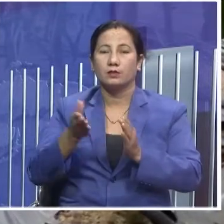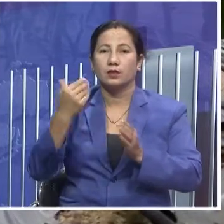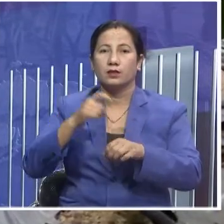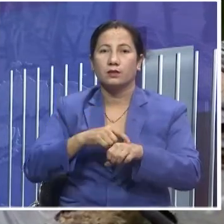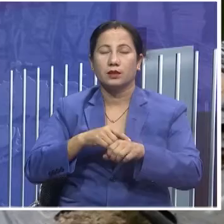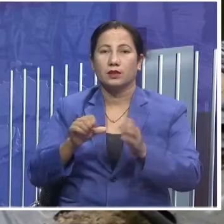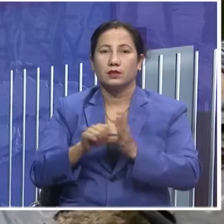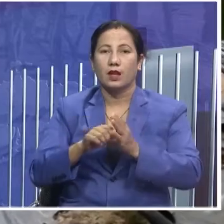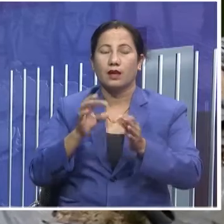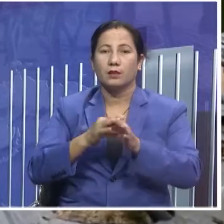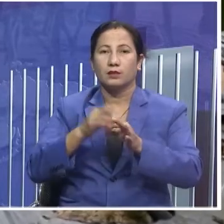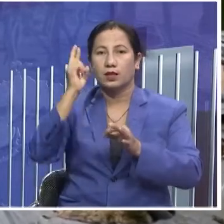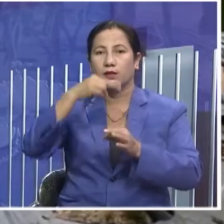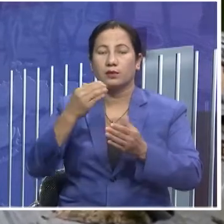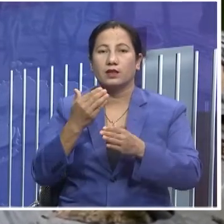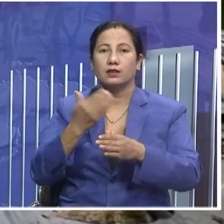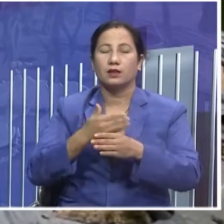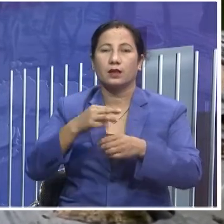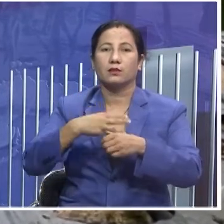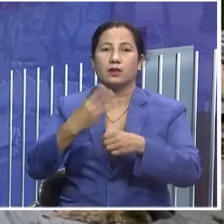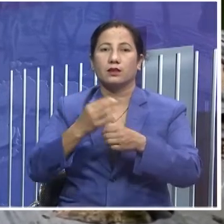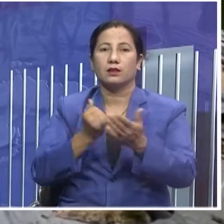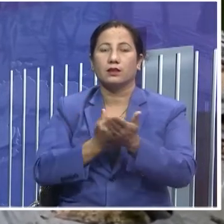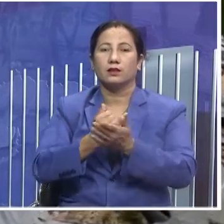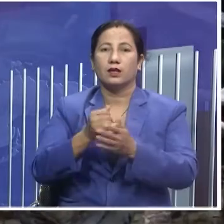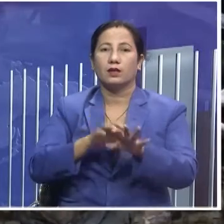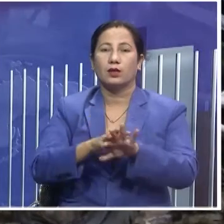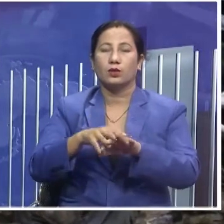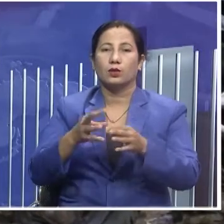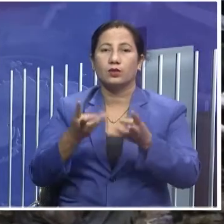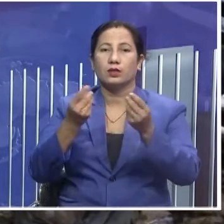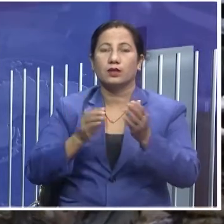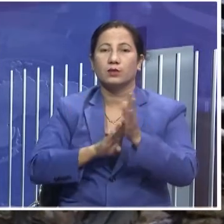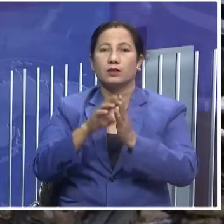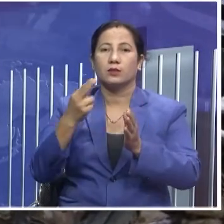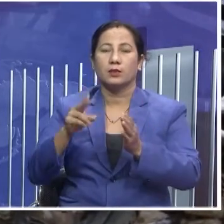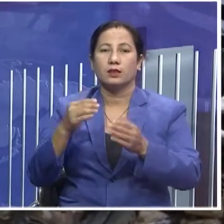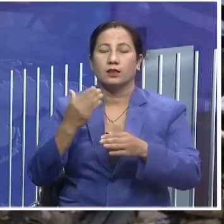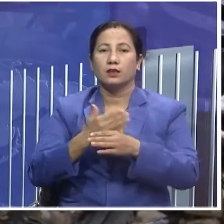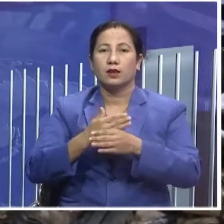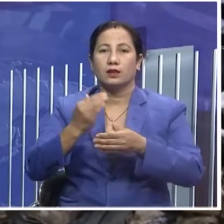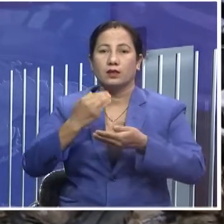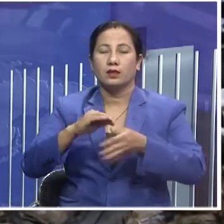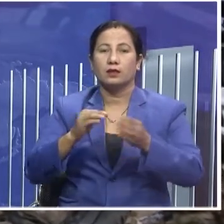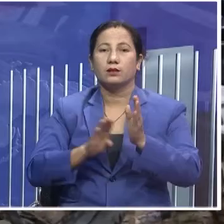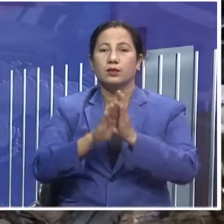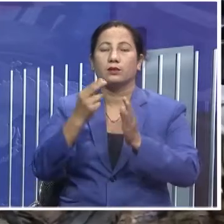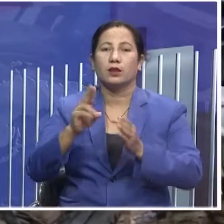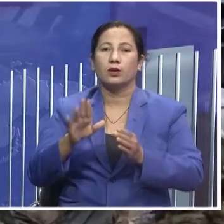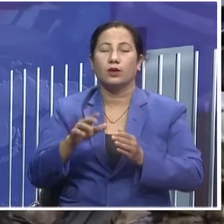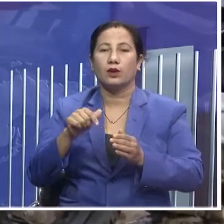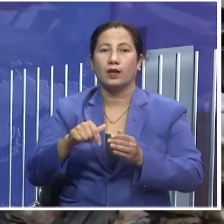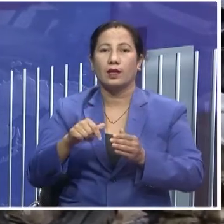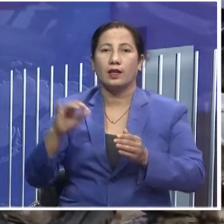समयमा जिल्लामा व्यावसायिक रूपमै तरकारी उत्पादन गर्ने किसानहरूको संख्यामा वृद्धि भएपछि तरकारीको निकासीमा वृद्धि भएको हो।